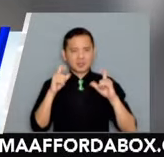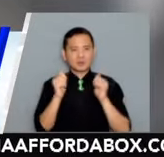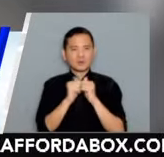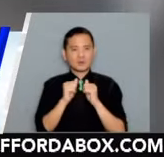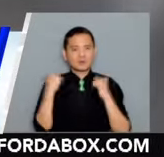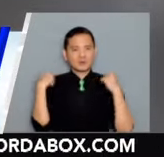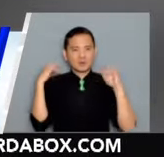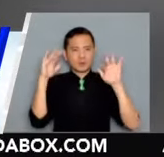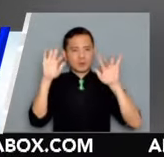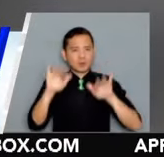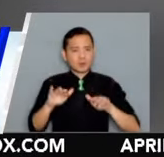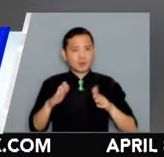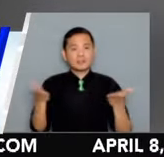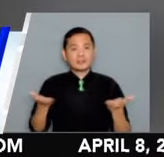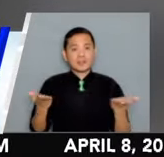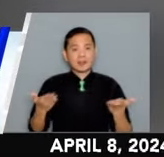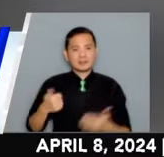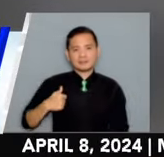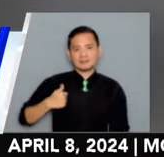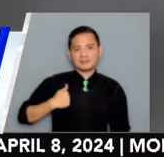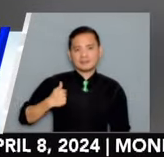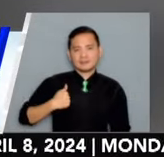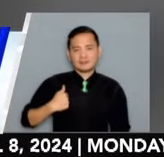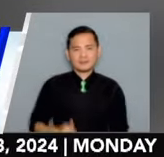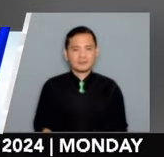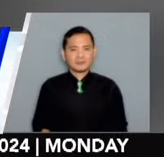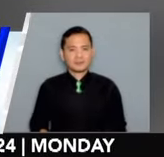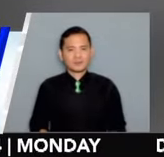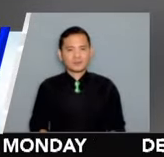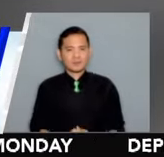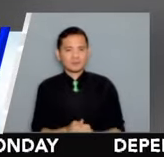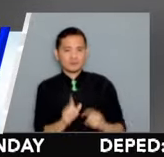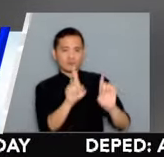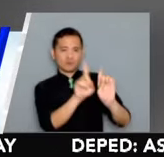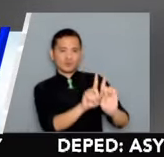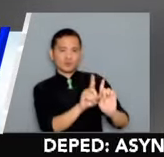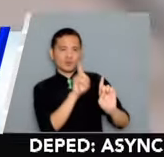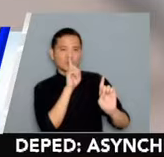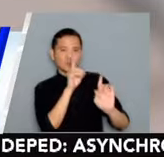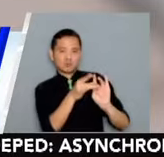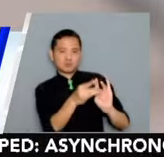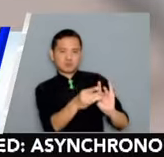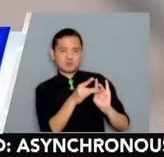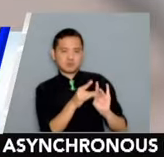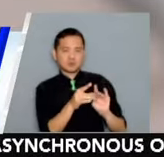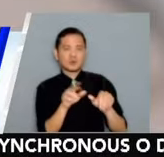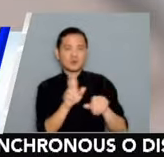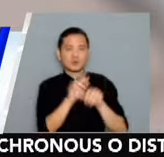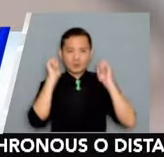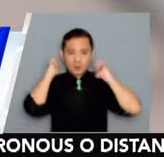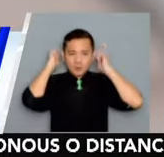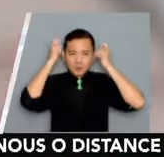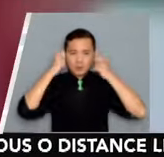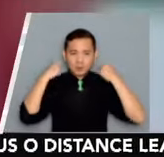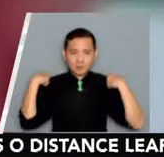ng isang photo studio, oozing with chemistry ang Barda, suot ang kanilang winter outfits.